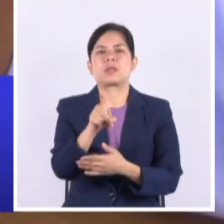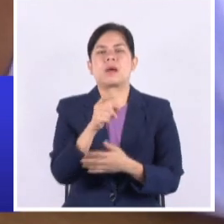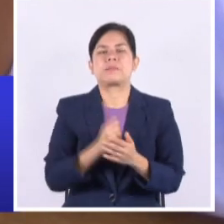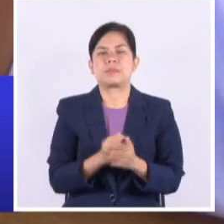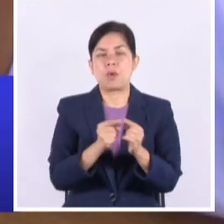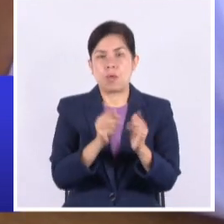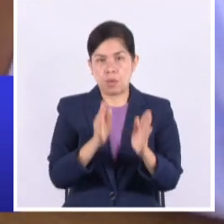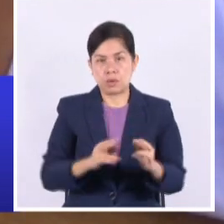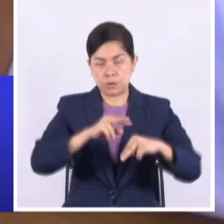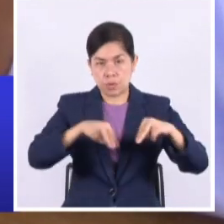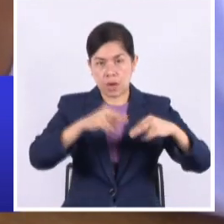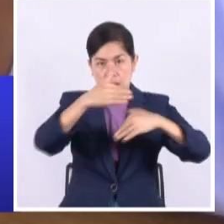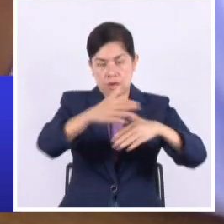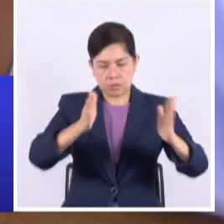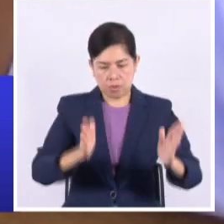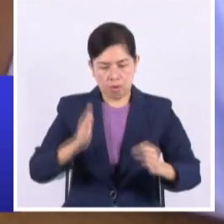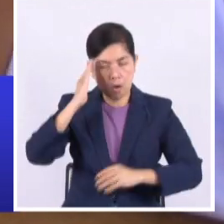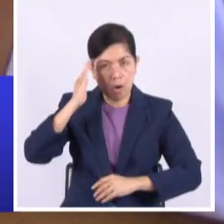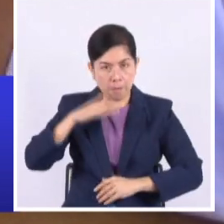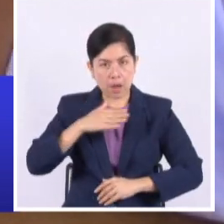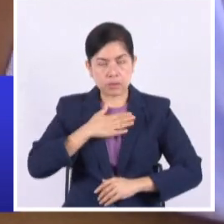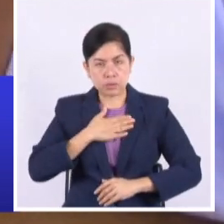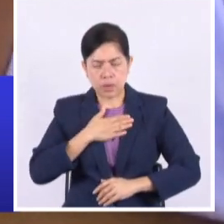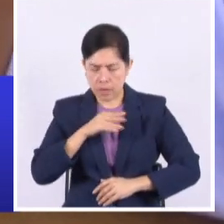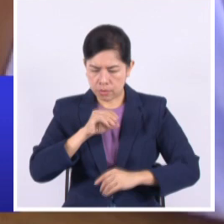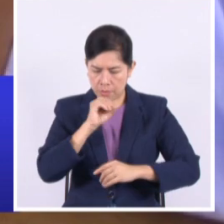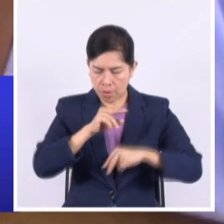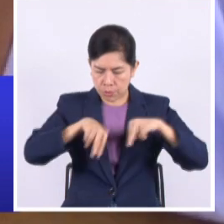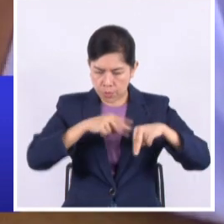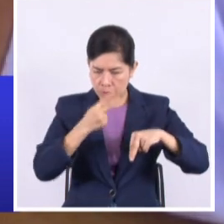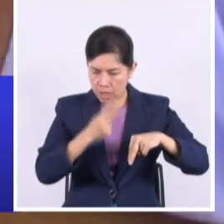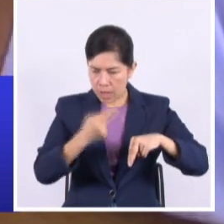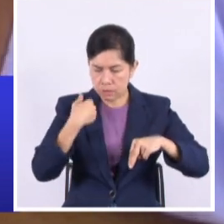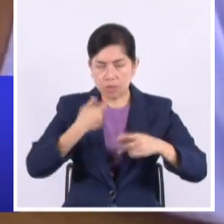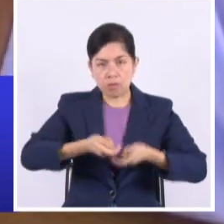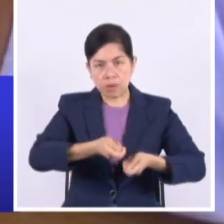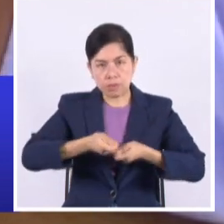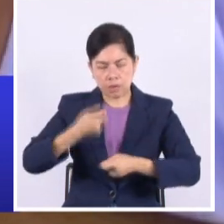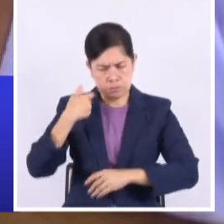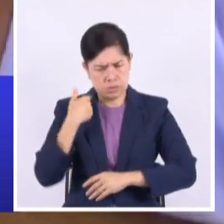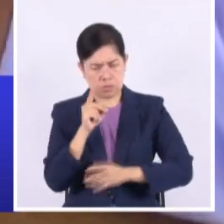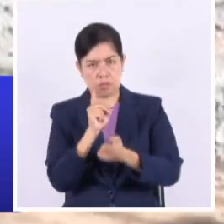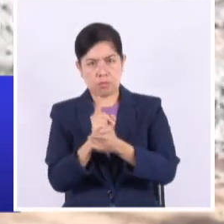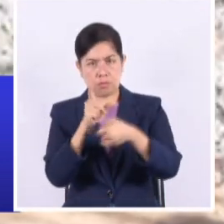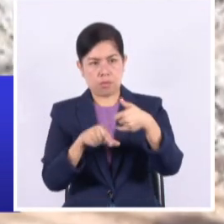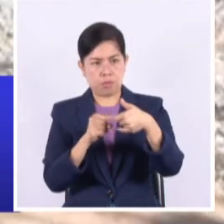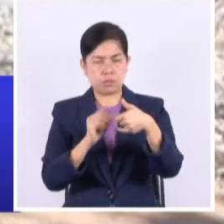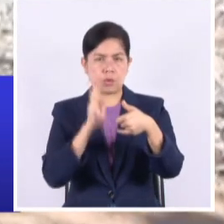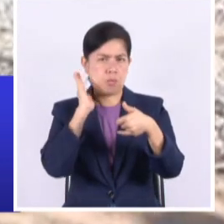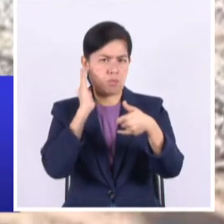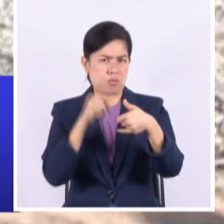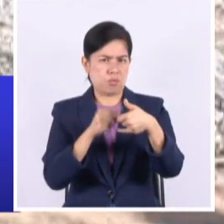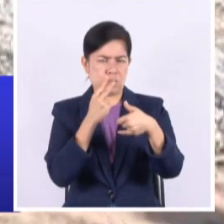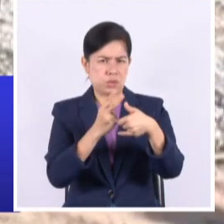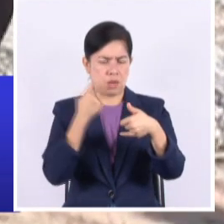พักนะคะก็บอกว่าช่วงเช้าเนี่ยเดินมาทำความสะอาดก็เห็นผู้ชายคนนี้สะพายย่ามพระเดินเข้ามานะคะแล้วก็ไม่เคยเห็นหน้าผู้ชายคนนี้มาก่อนนะค